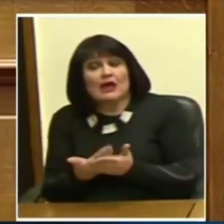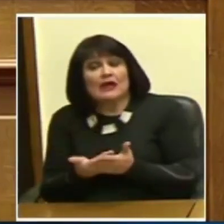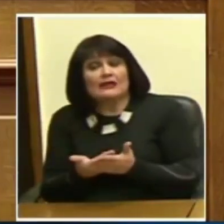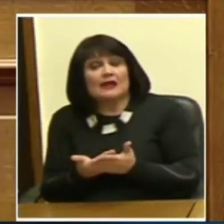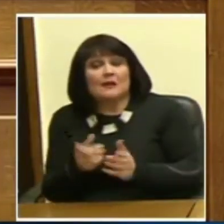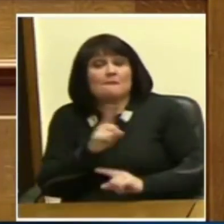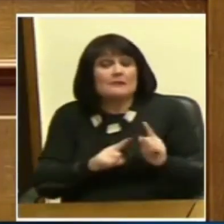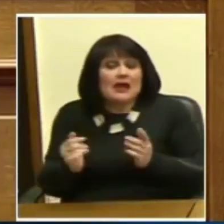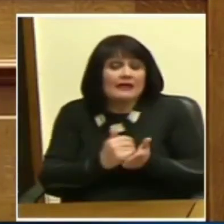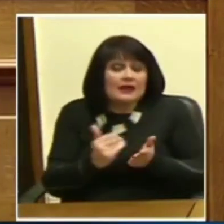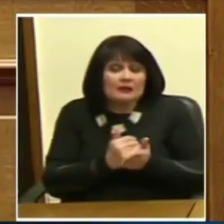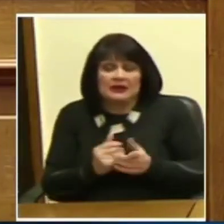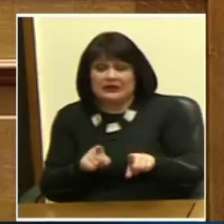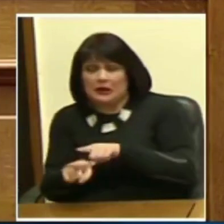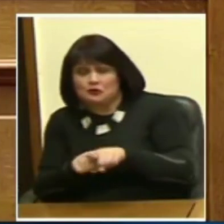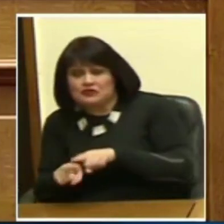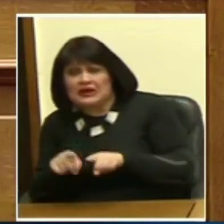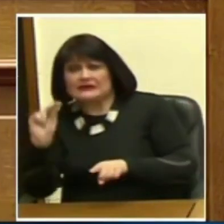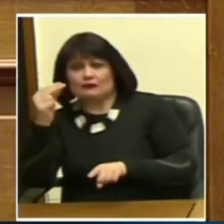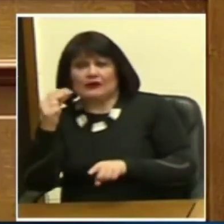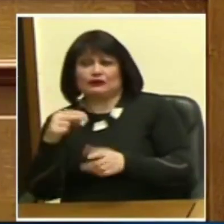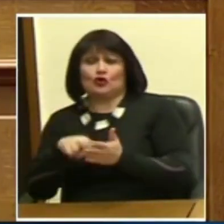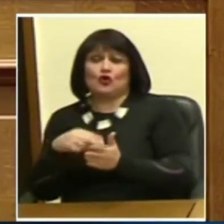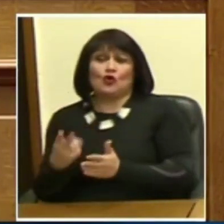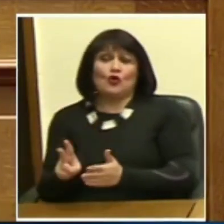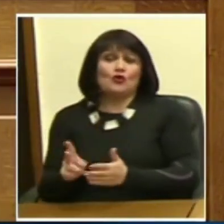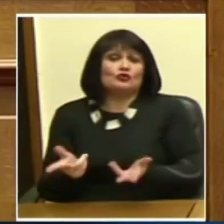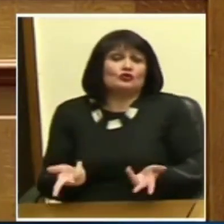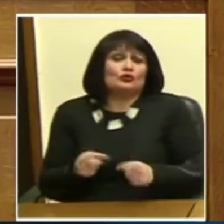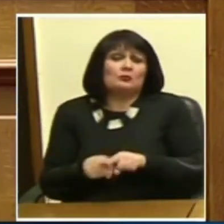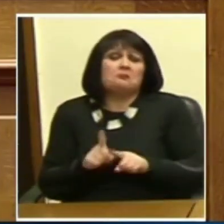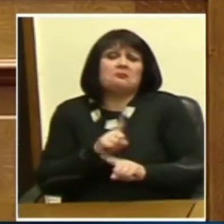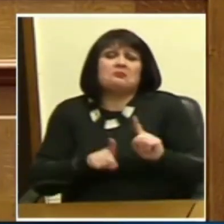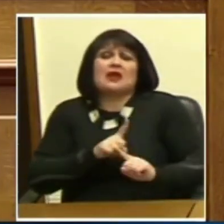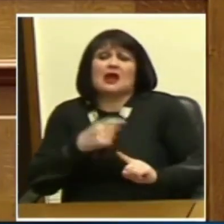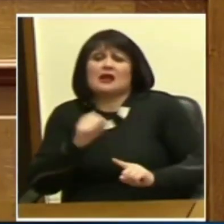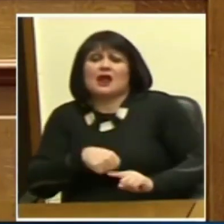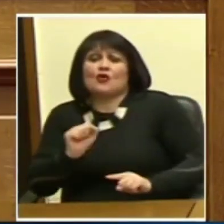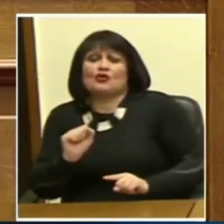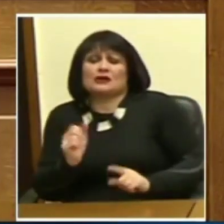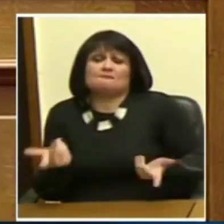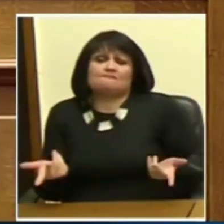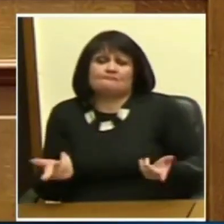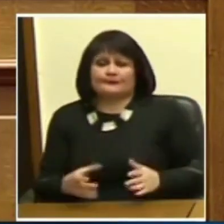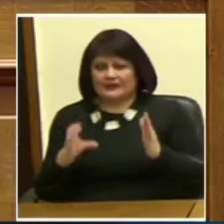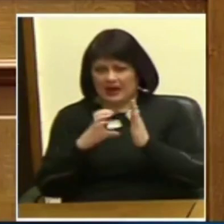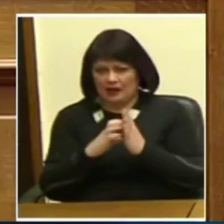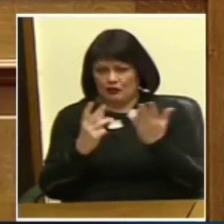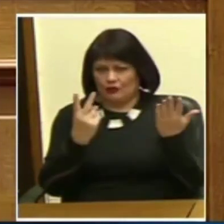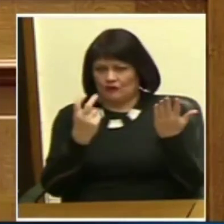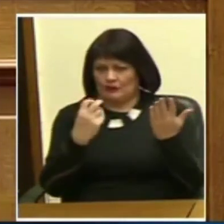όχι, ποια συνδέονται αναμφίβολα με την κοινοβουλευτική δραστηριότητα και ποια όχι. Ως προς το άρθρο